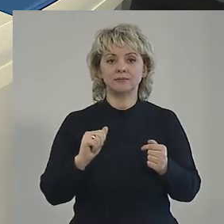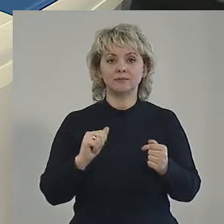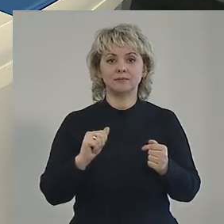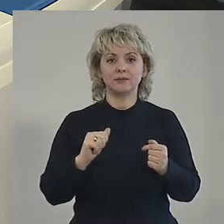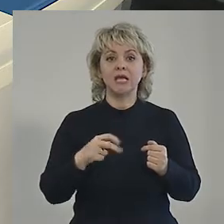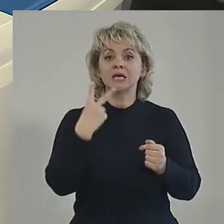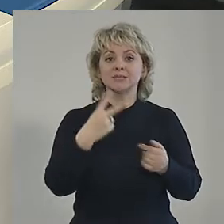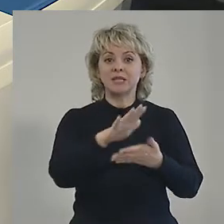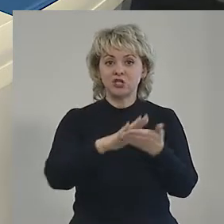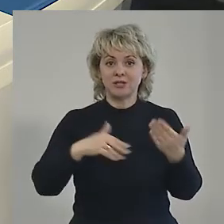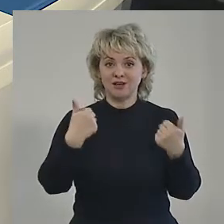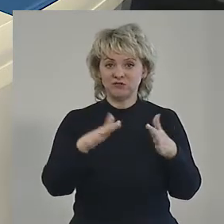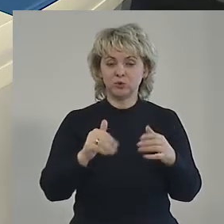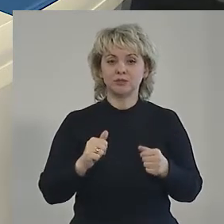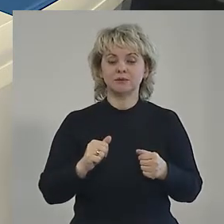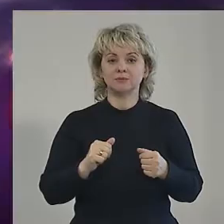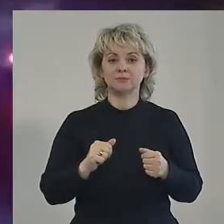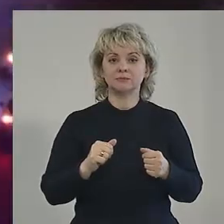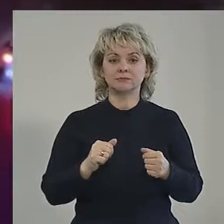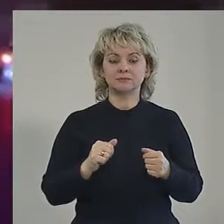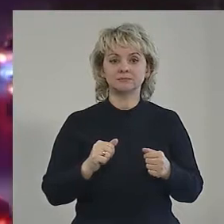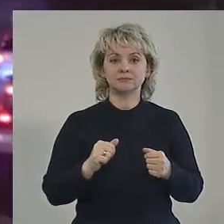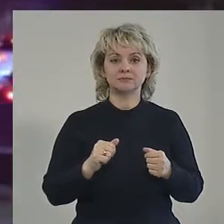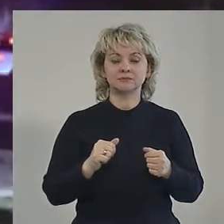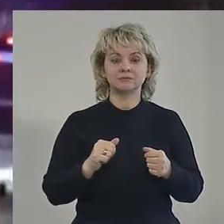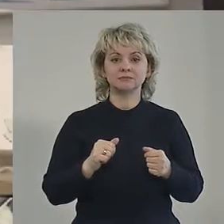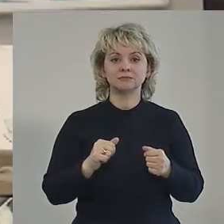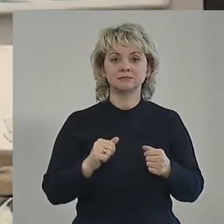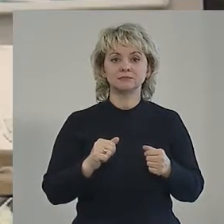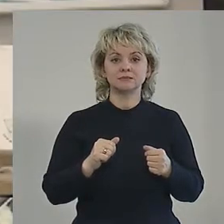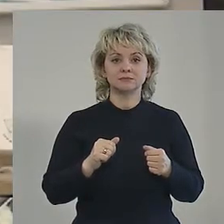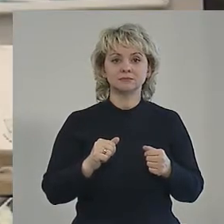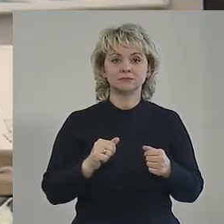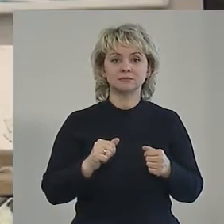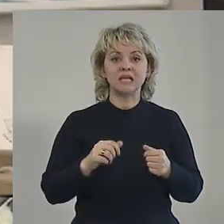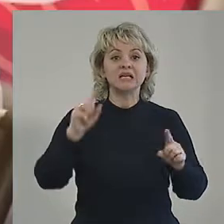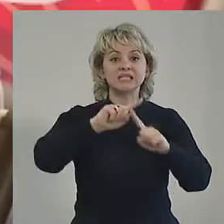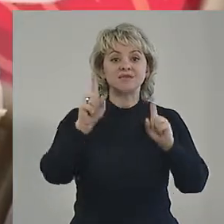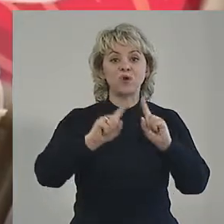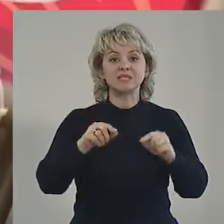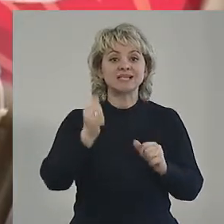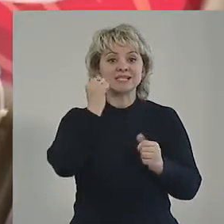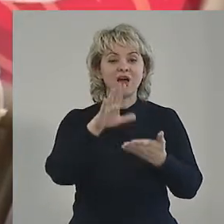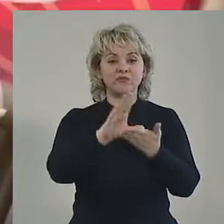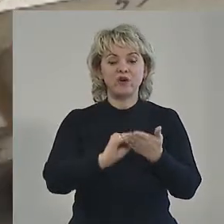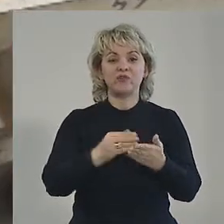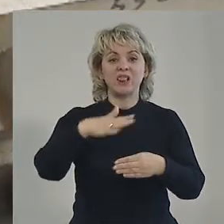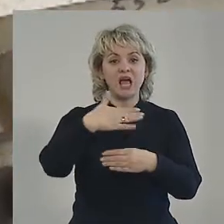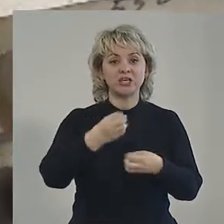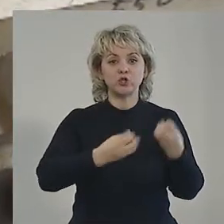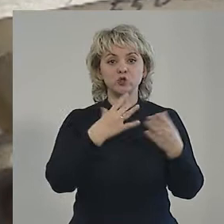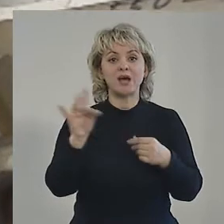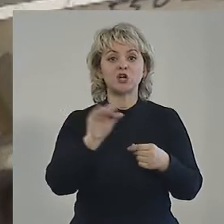Смотрите далее в выпуске. Звезды и старые фотографии, флаги и